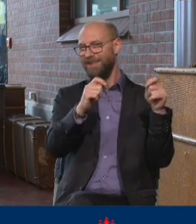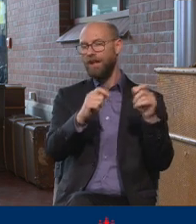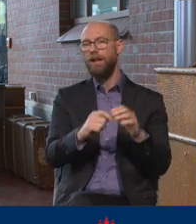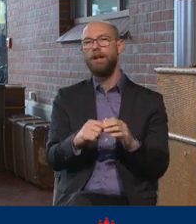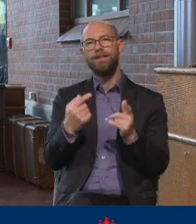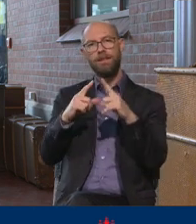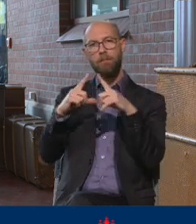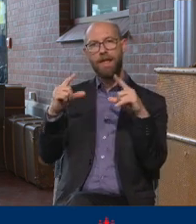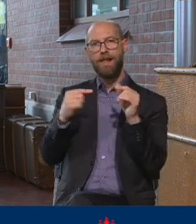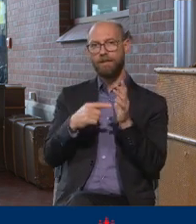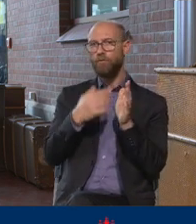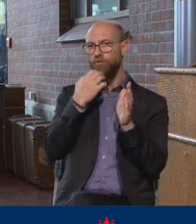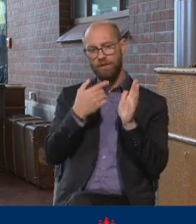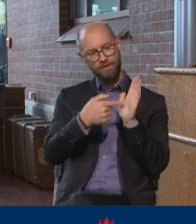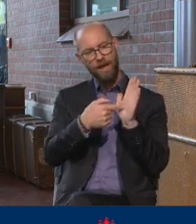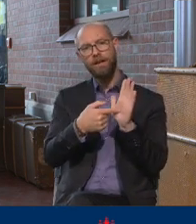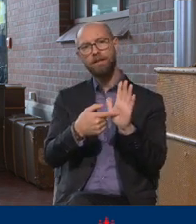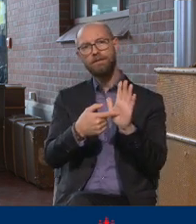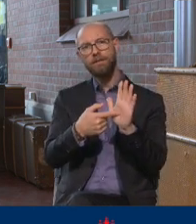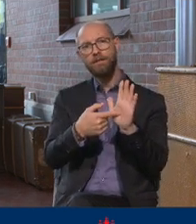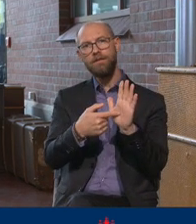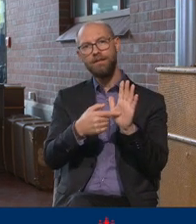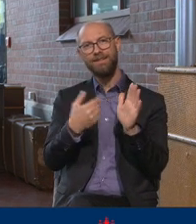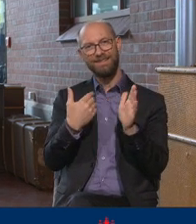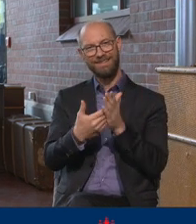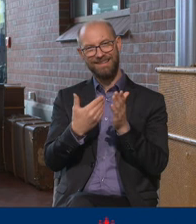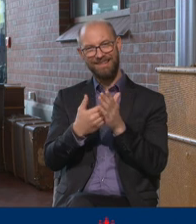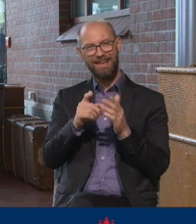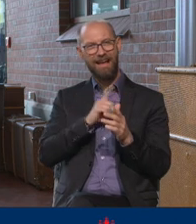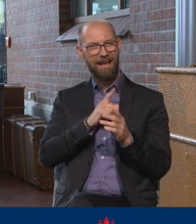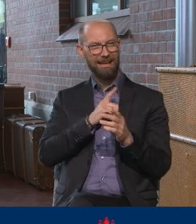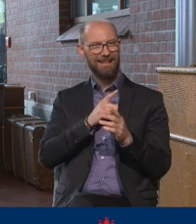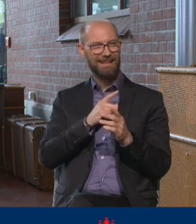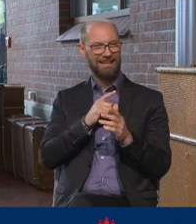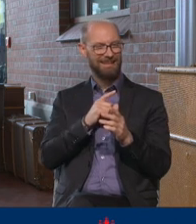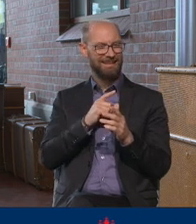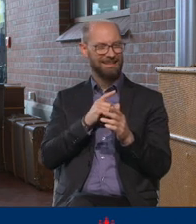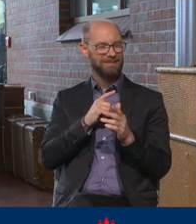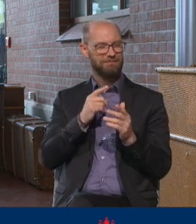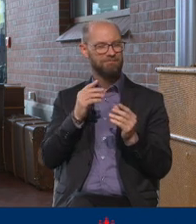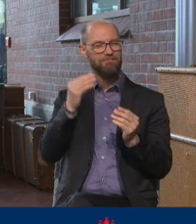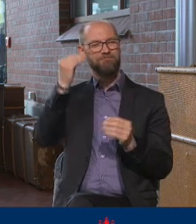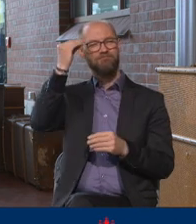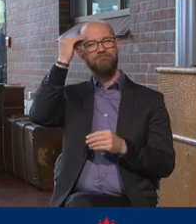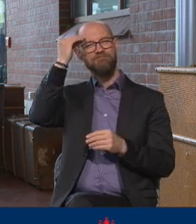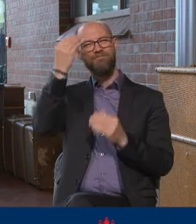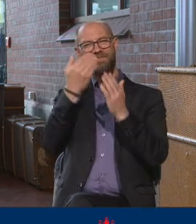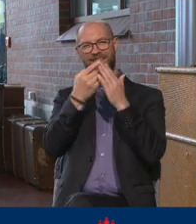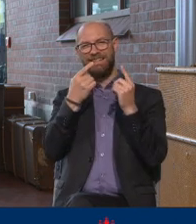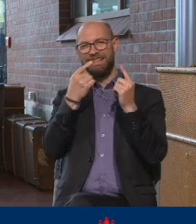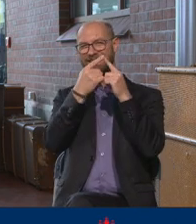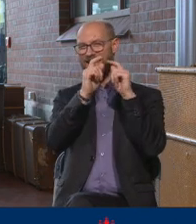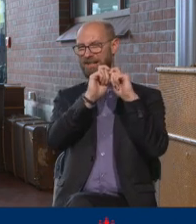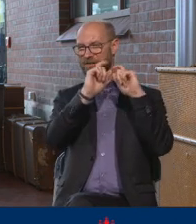bild was eigentlich im hintergrund die intention ist in was diese überlegungen zum